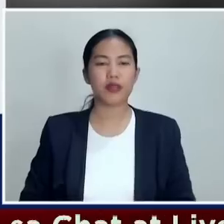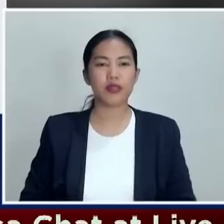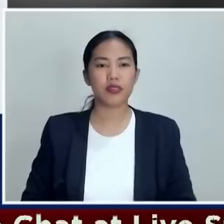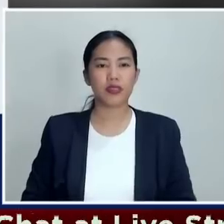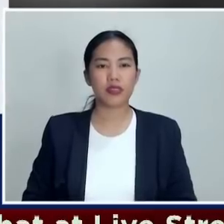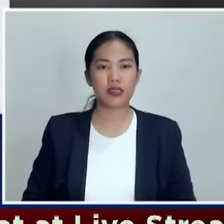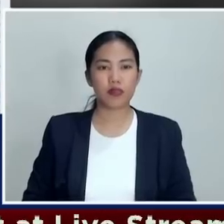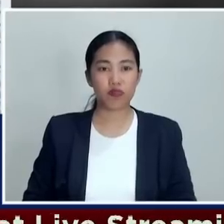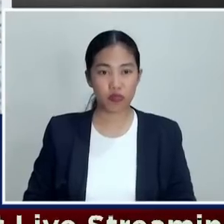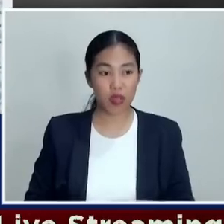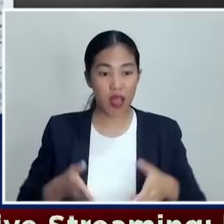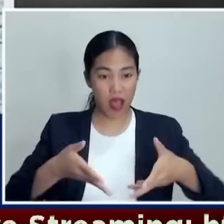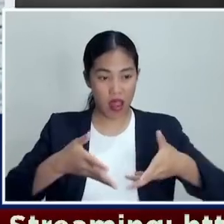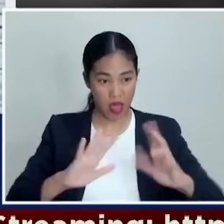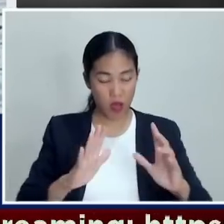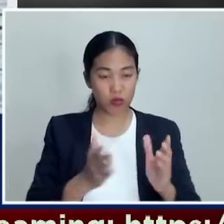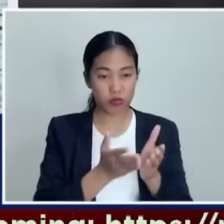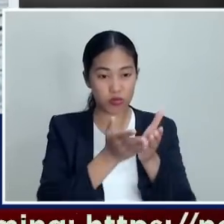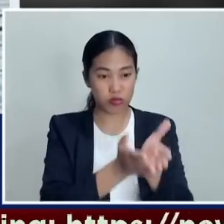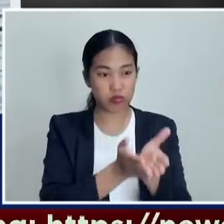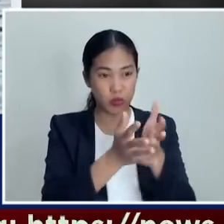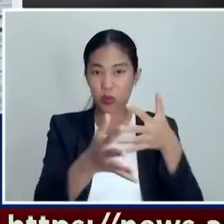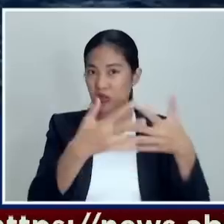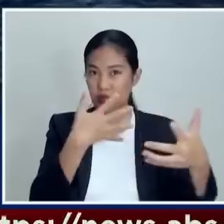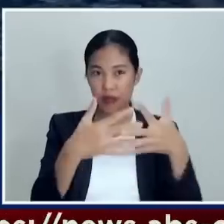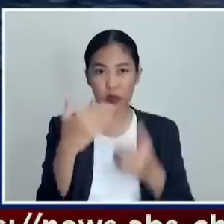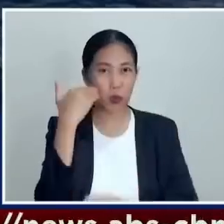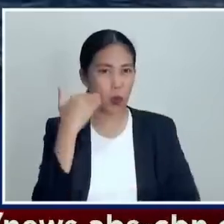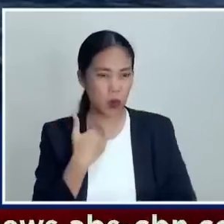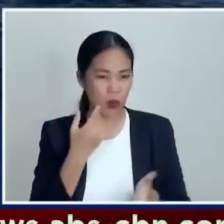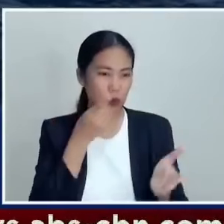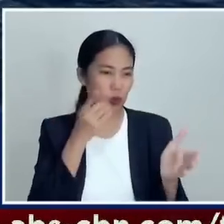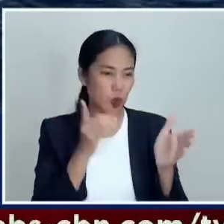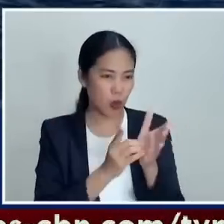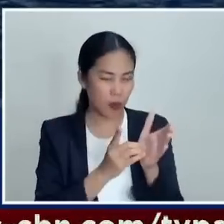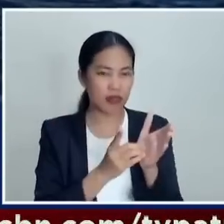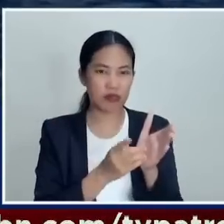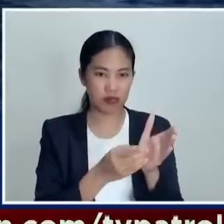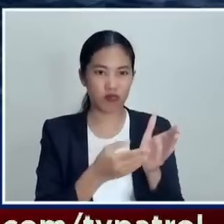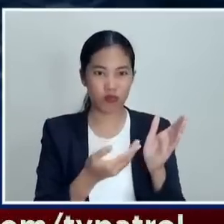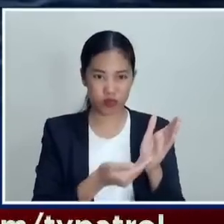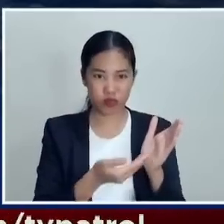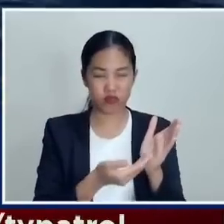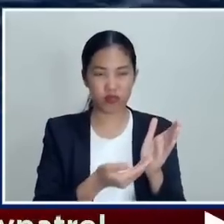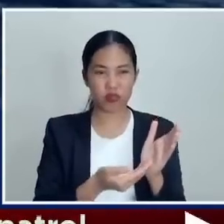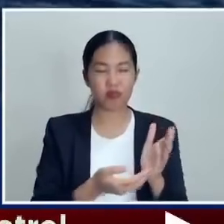itong maglayag kahit kulang umano ang dokumento ng nasabing tanker.